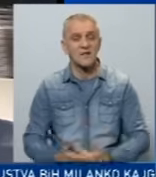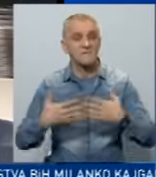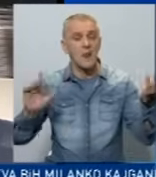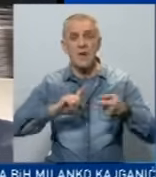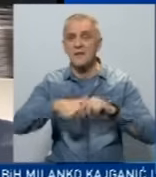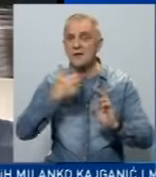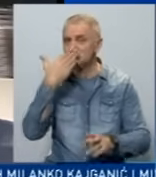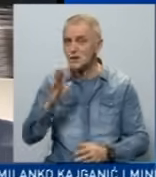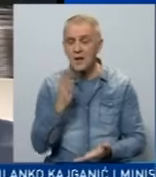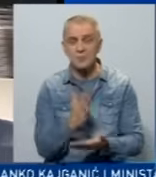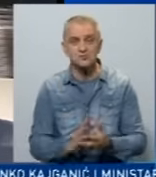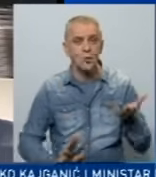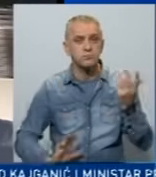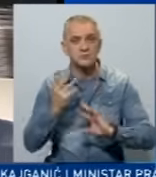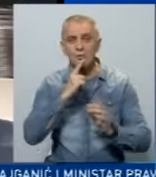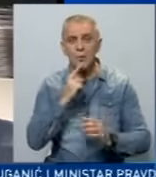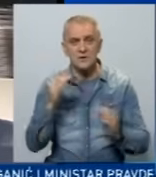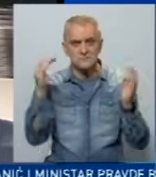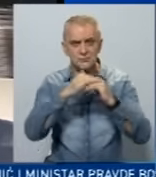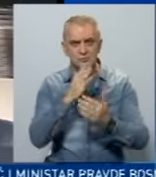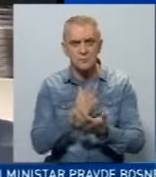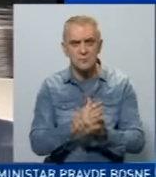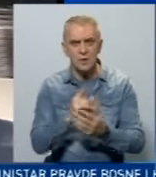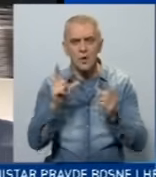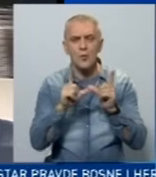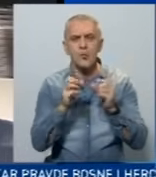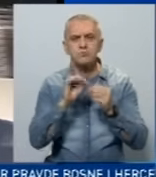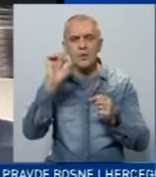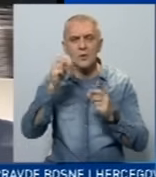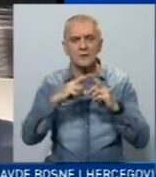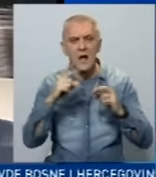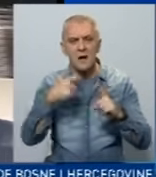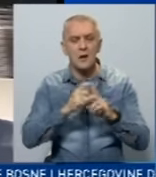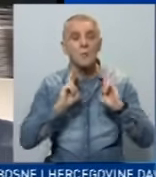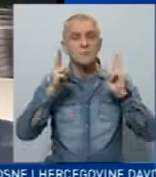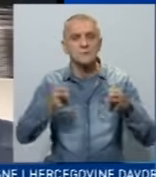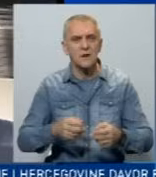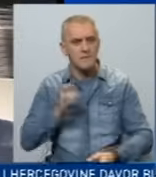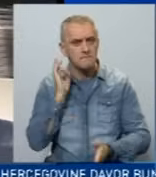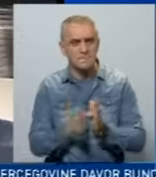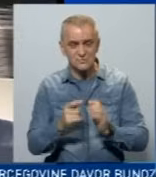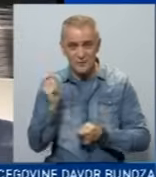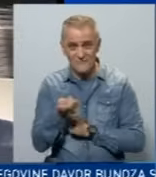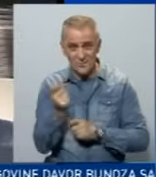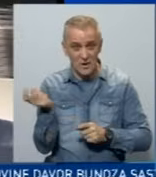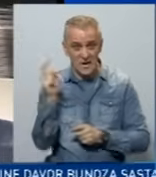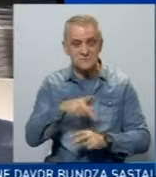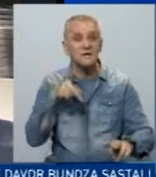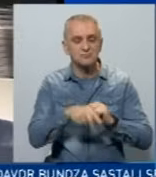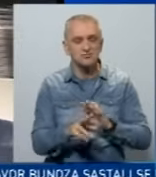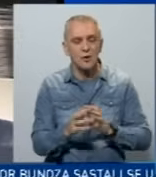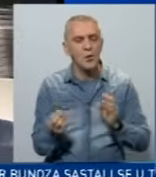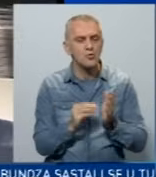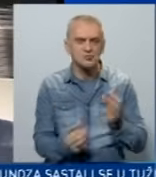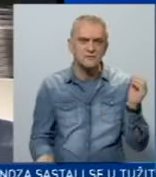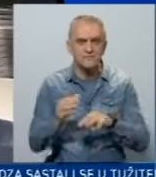Velika materijalna šteta nastala je u požaru koji je sinoć izbio na deponiji Uborak u Mostaru. Brzom intervencijom vatrogasaca